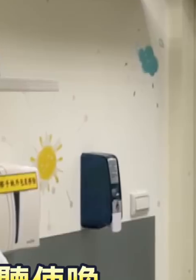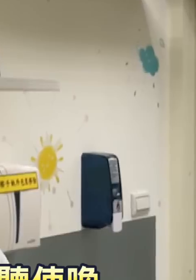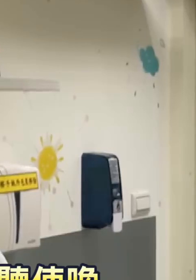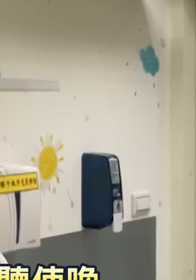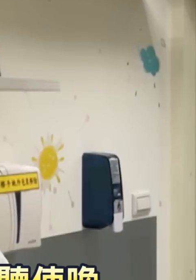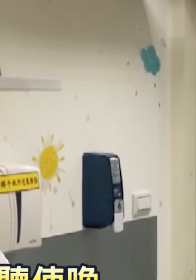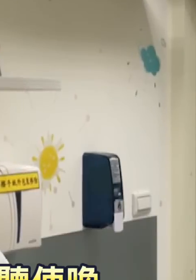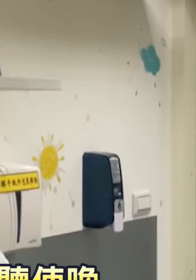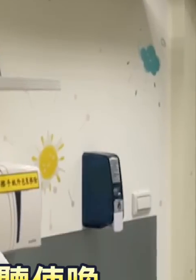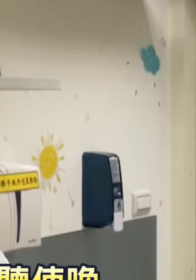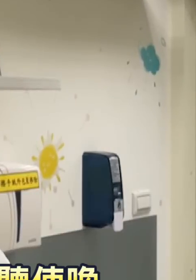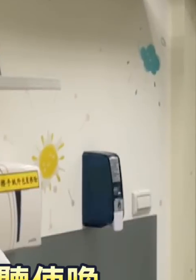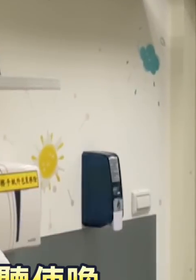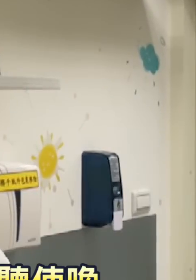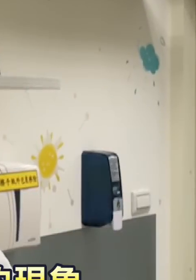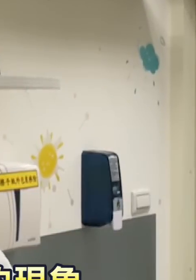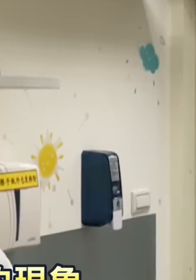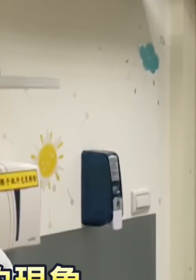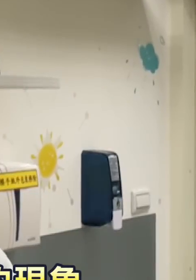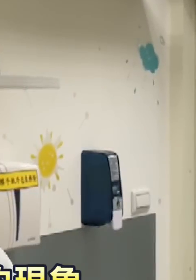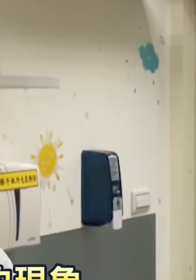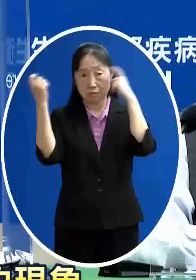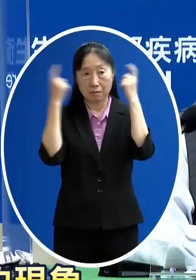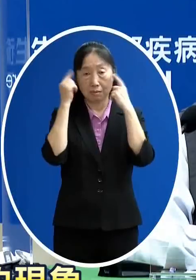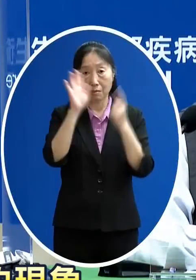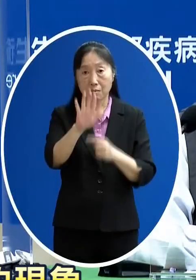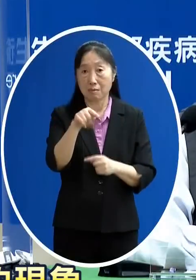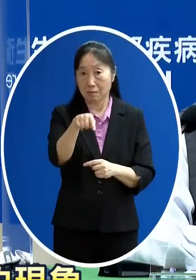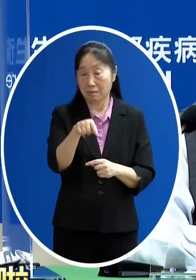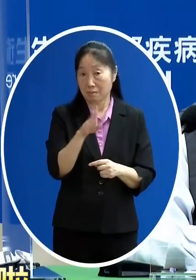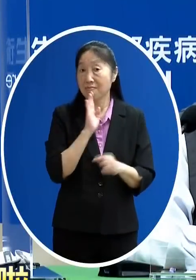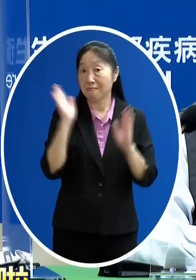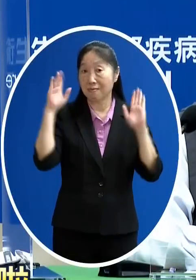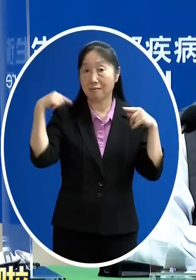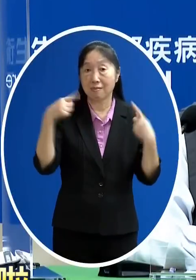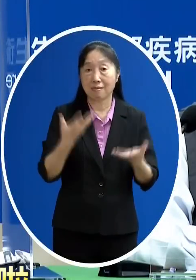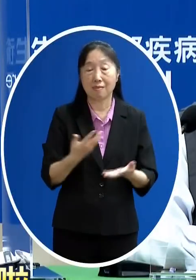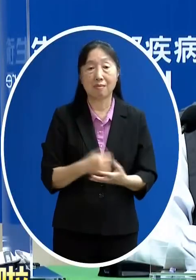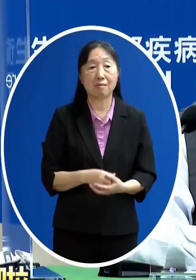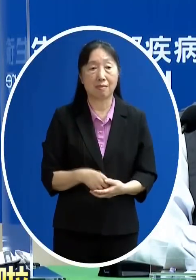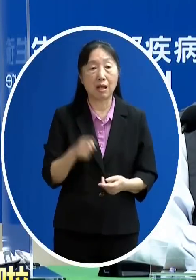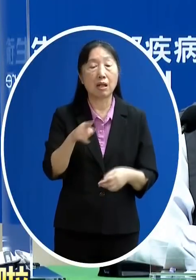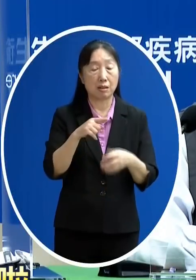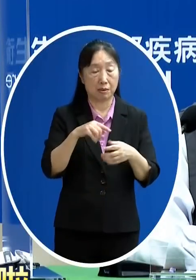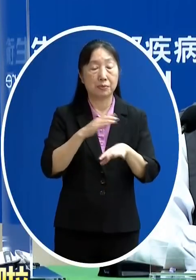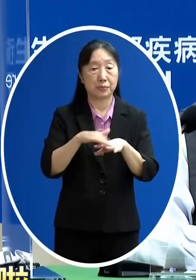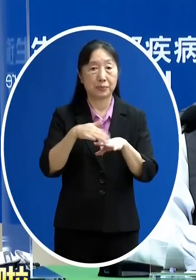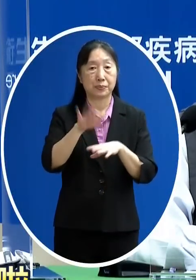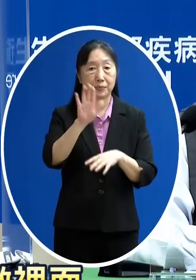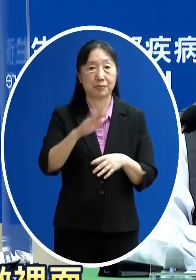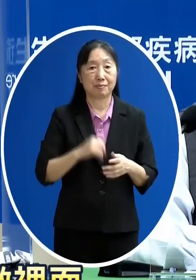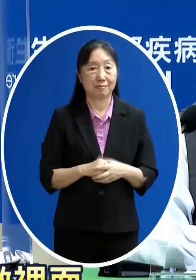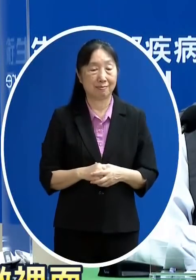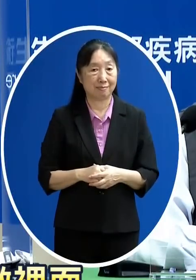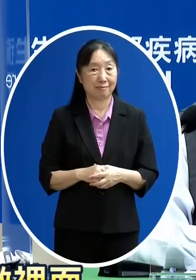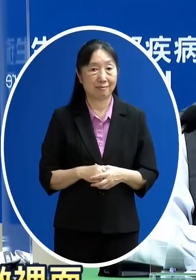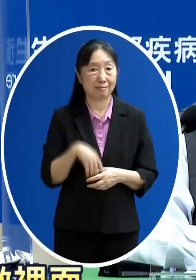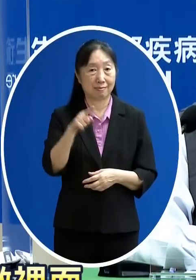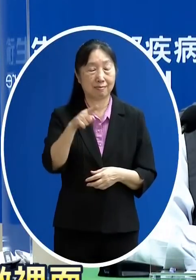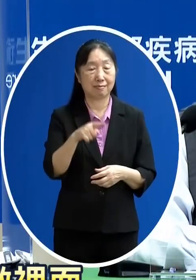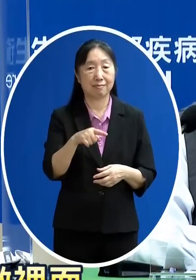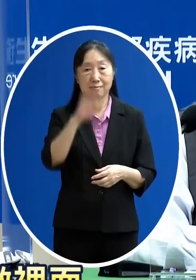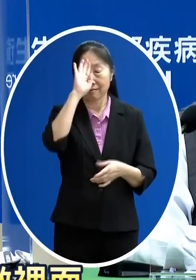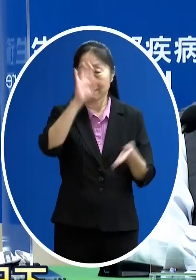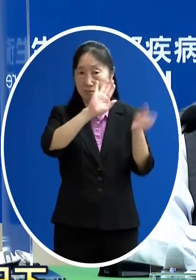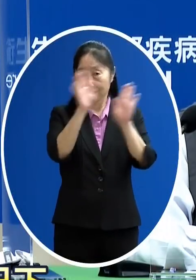可能就是有点不听使唤，所以才会有这些幻觉的现象。 这种视觉幻觉哈都会有了哈，那是大家知道说在病症